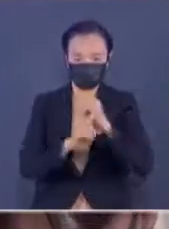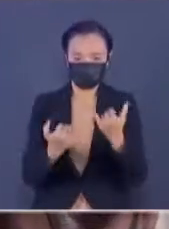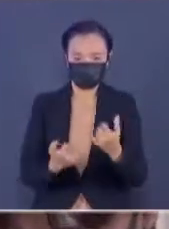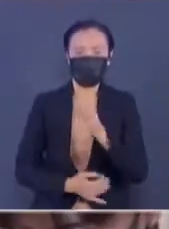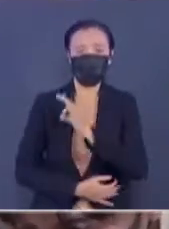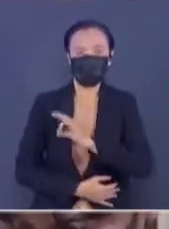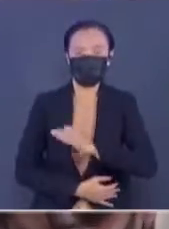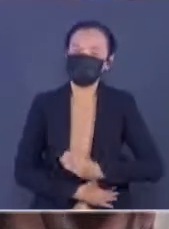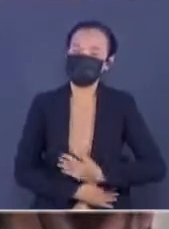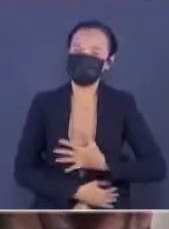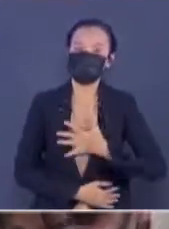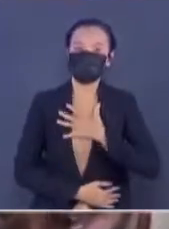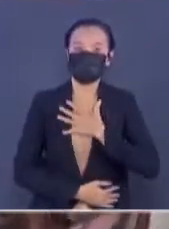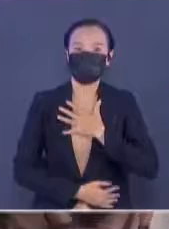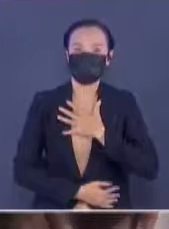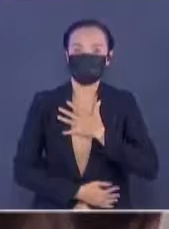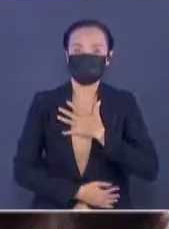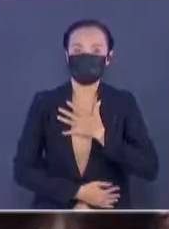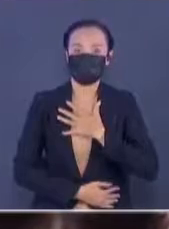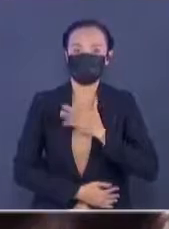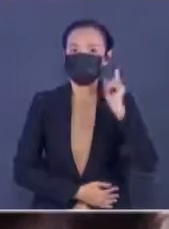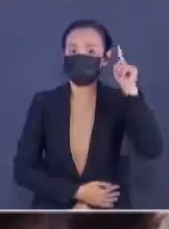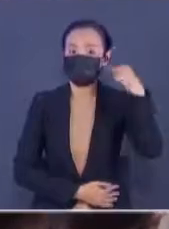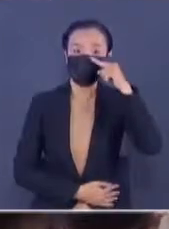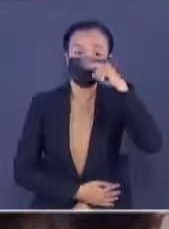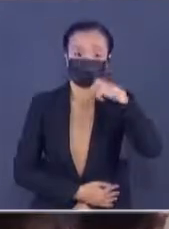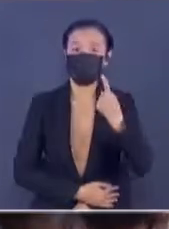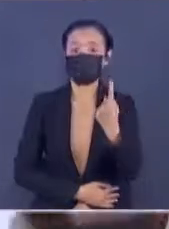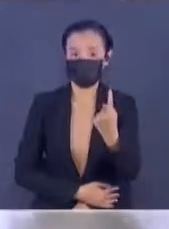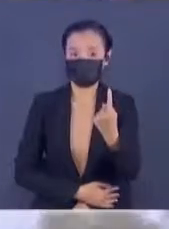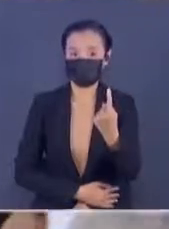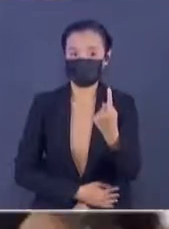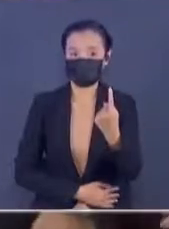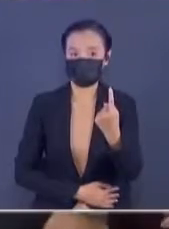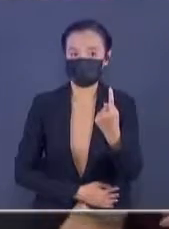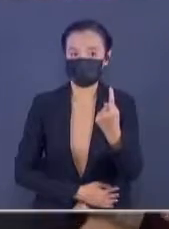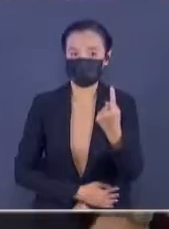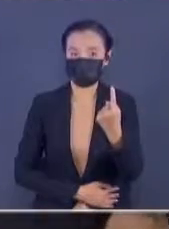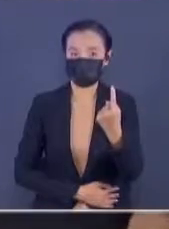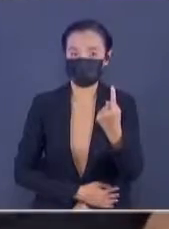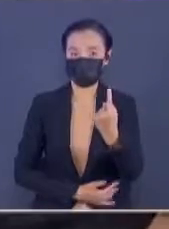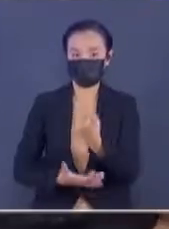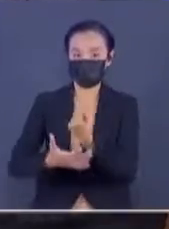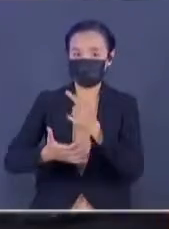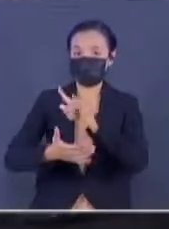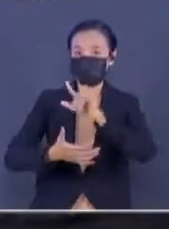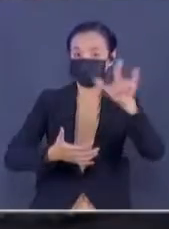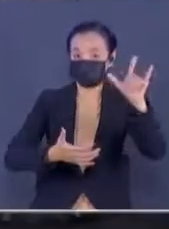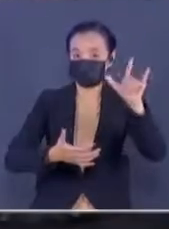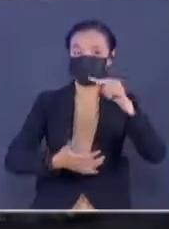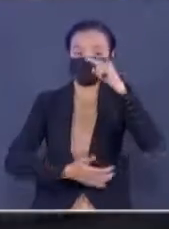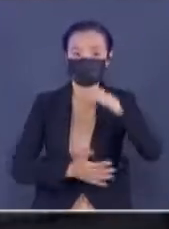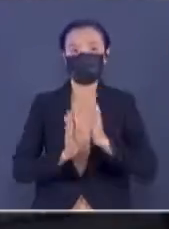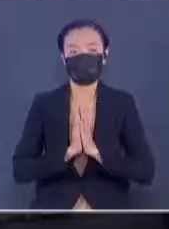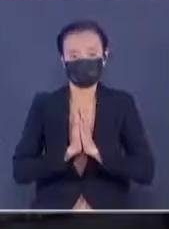ก็รู้สึกภูมิใจมากที่เป็นผู้หญิงไทยคนหนึ่งที่จะเป็นตัวแทนประเทศของเราแล้วก็อยากจะบอกว่า